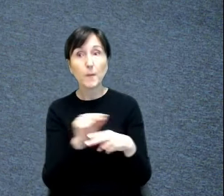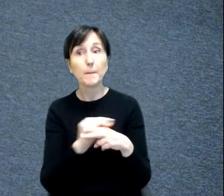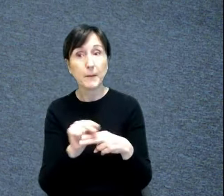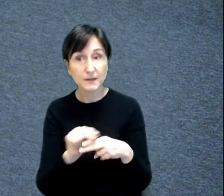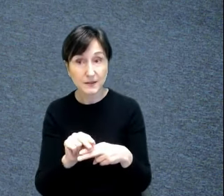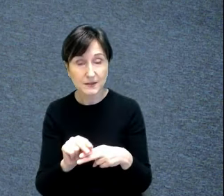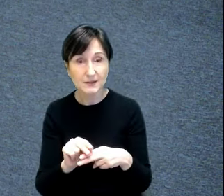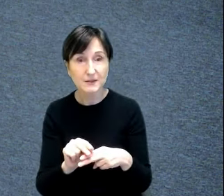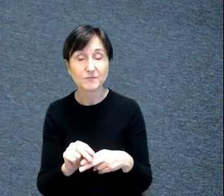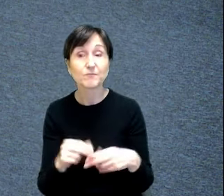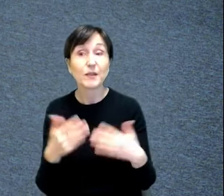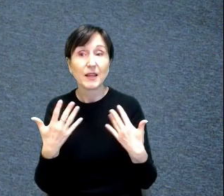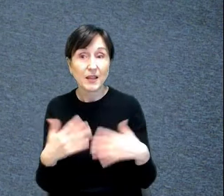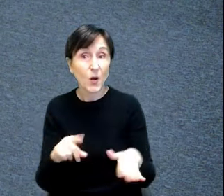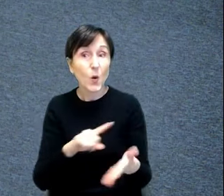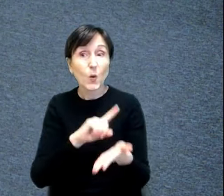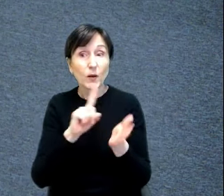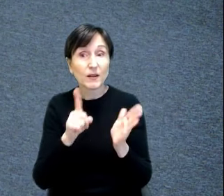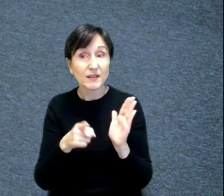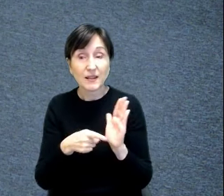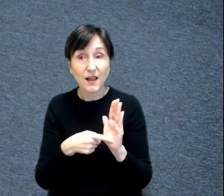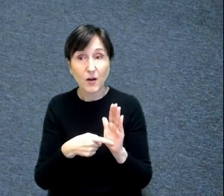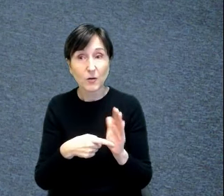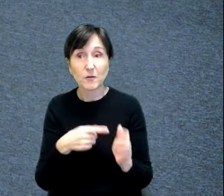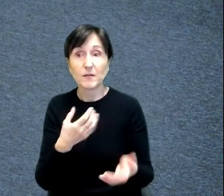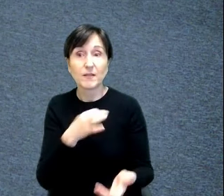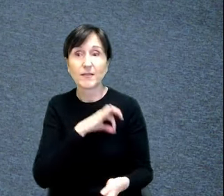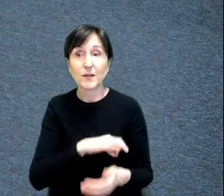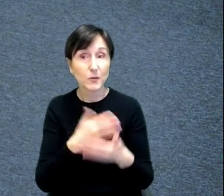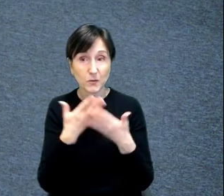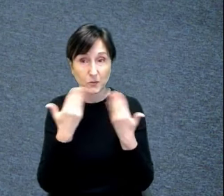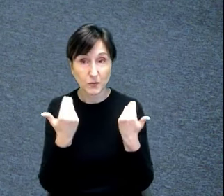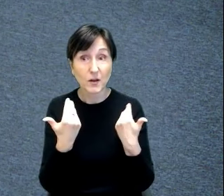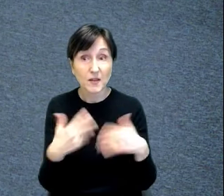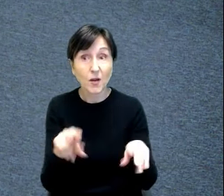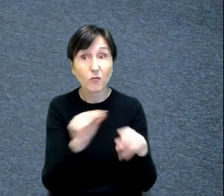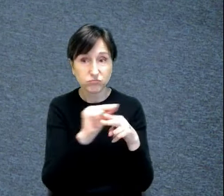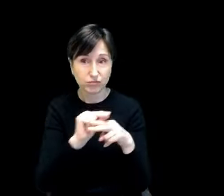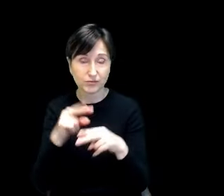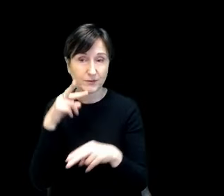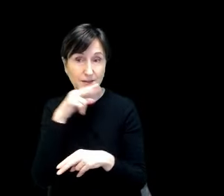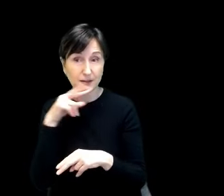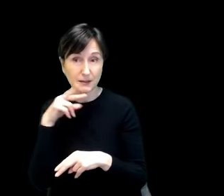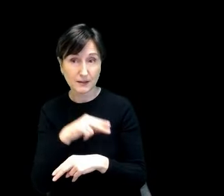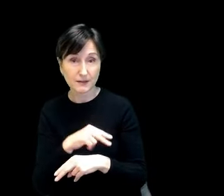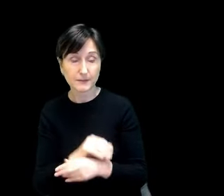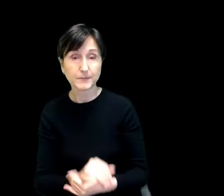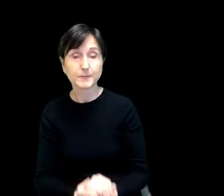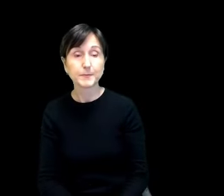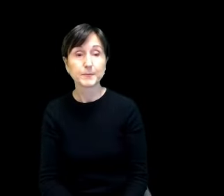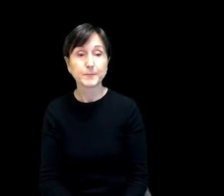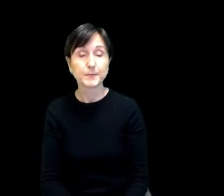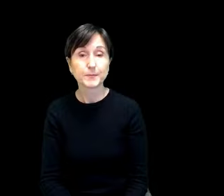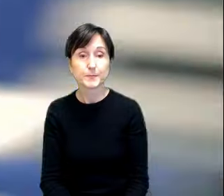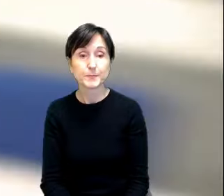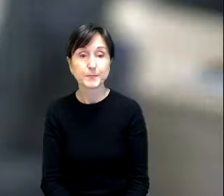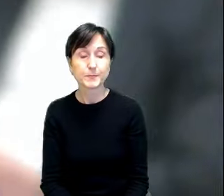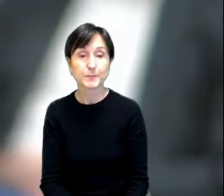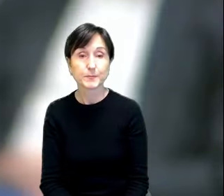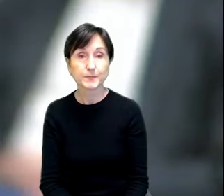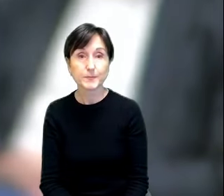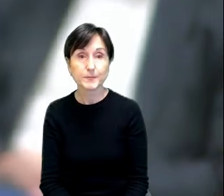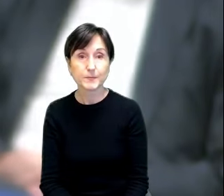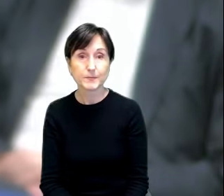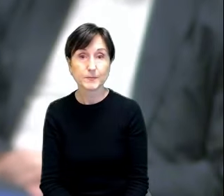klausimas mano ne ne ne nebėra toks aktualus nes jūs ištaisėte tas klaidas kurios buvo ten tame tinklapyje tai